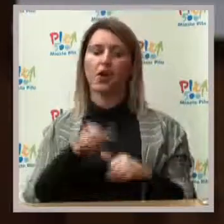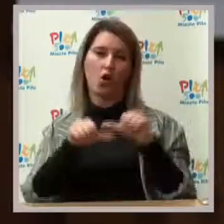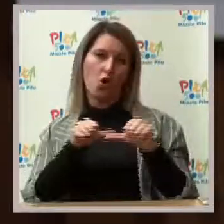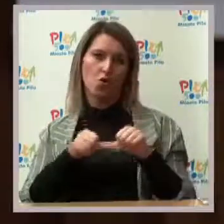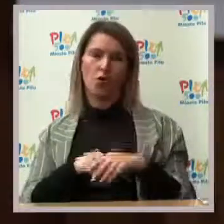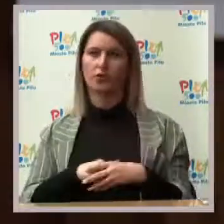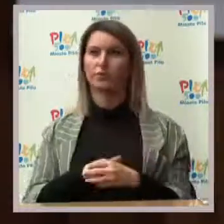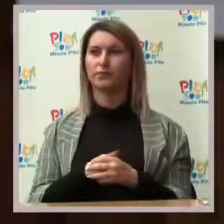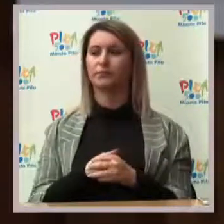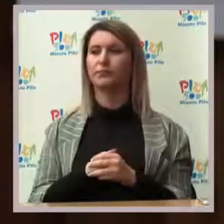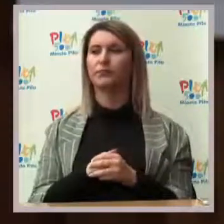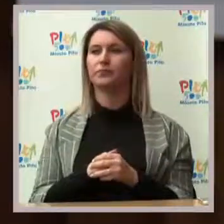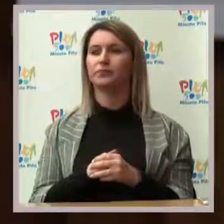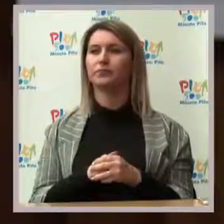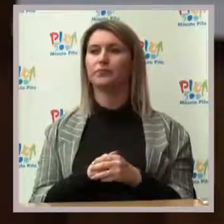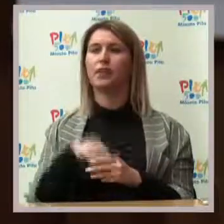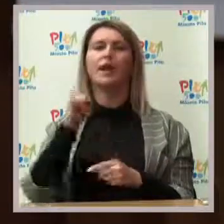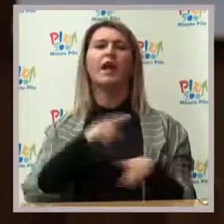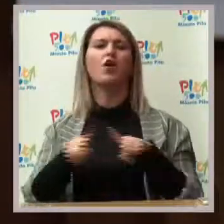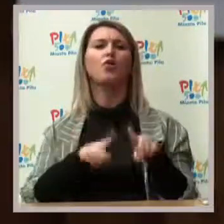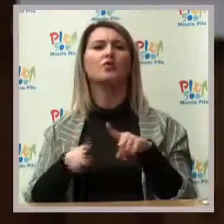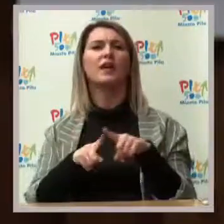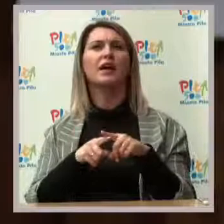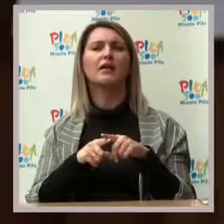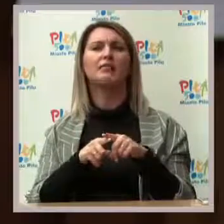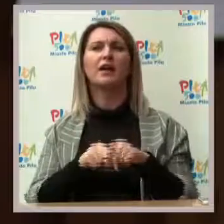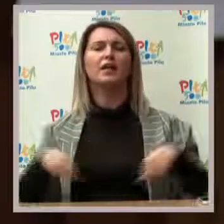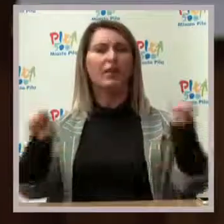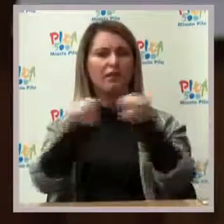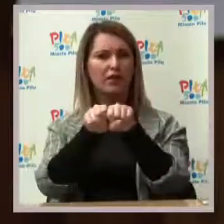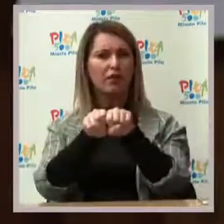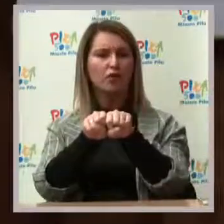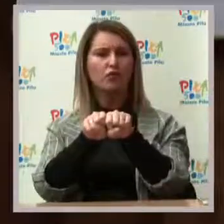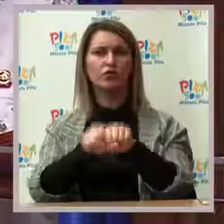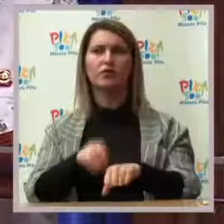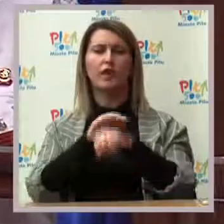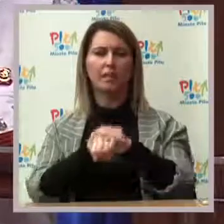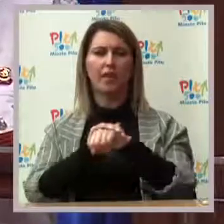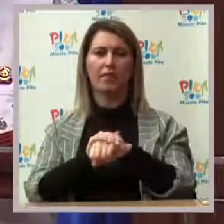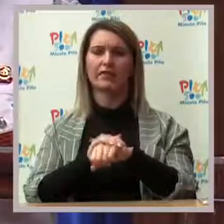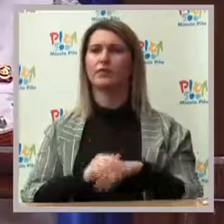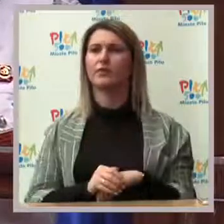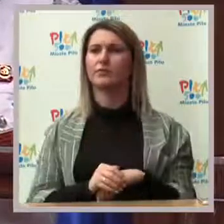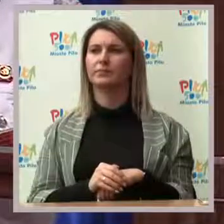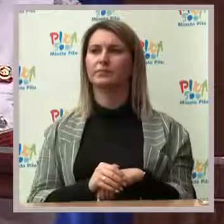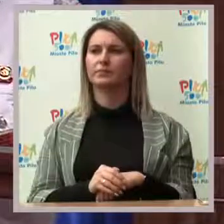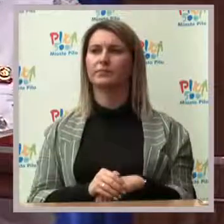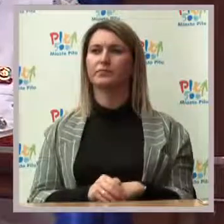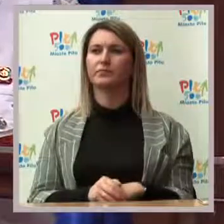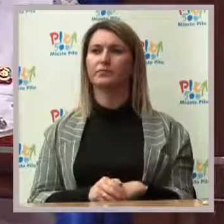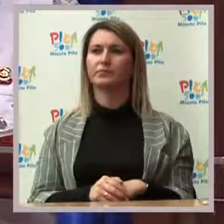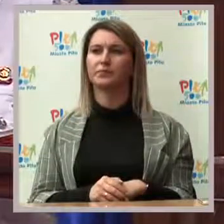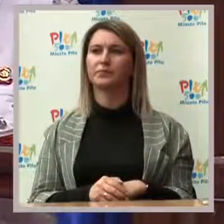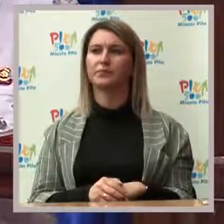pokoju. Darem betlejemskiego światła pokoju z całej Europy, a wśród nich harcerki i harcerze ZHP, pragną podzielić się ze